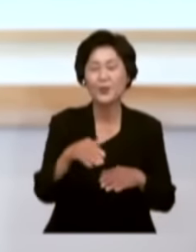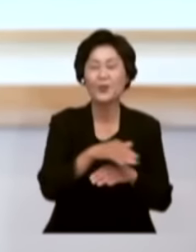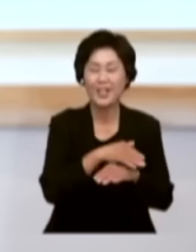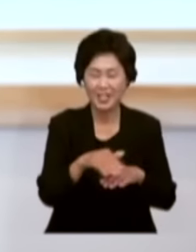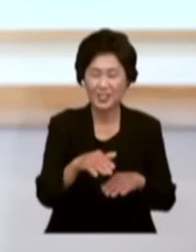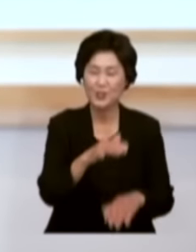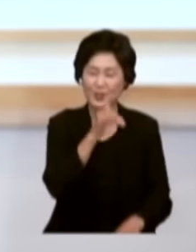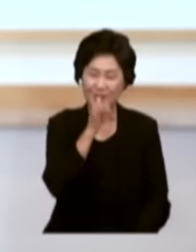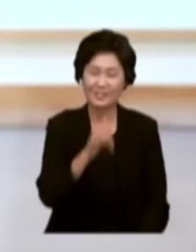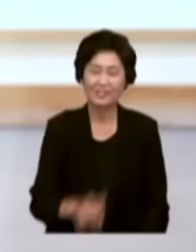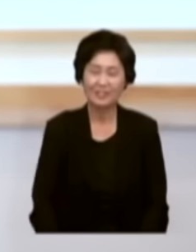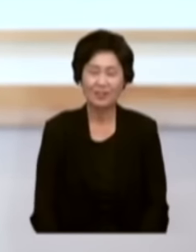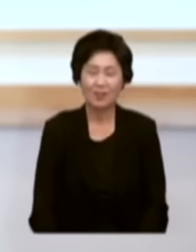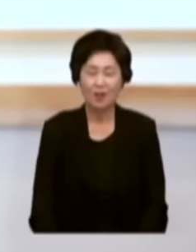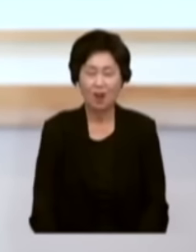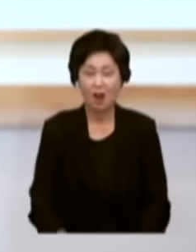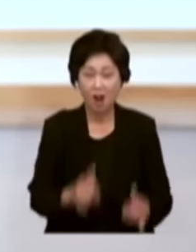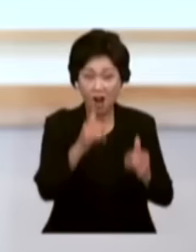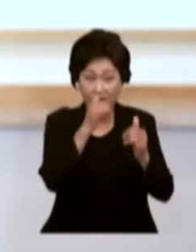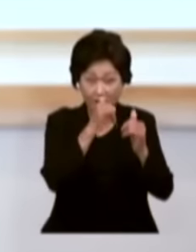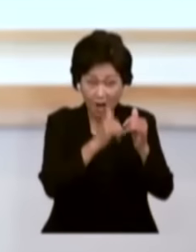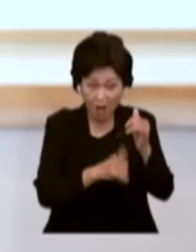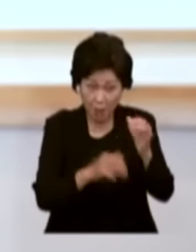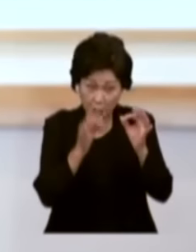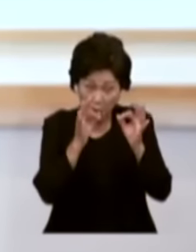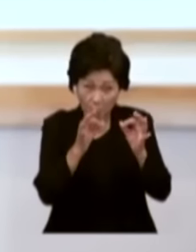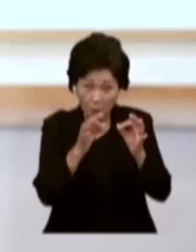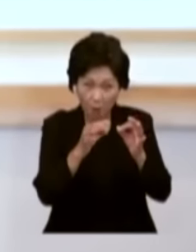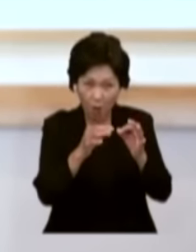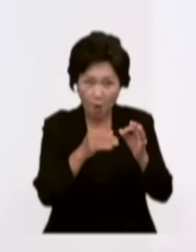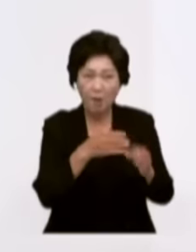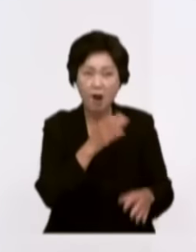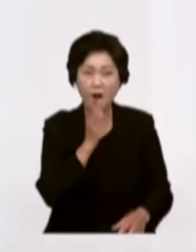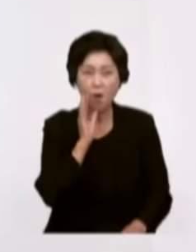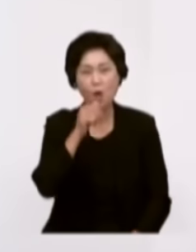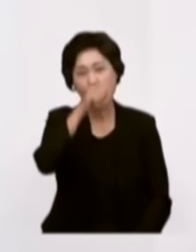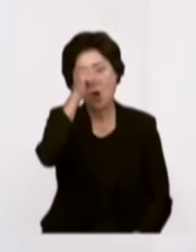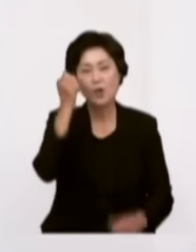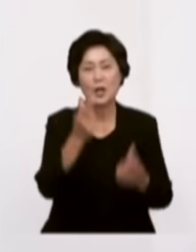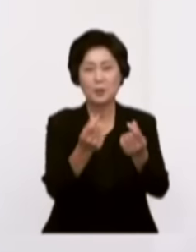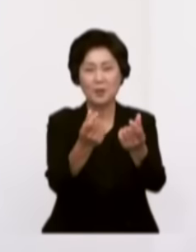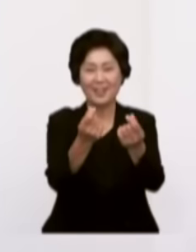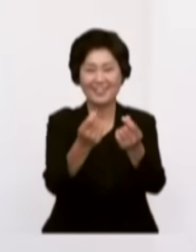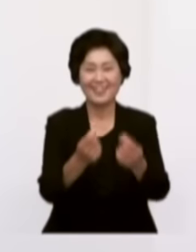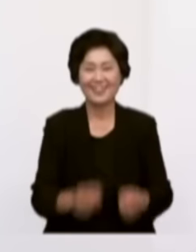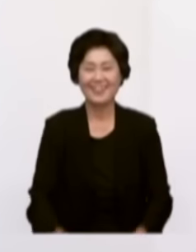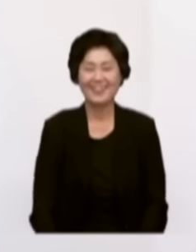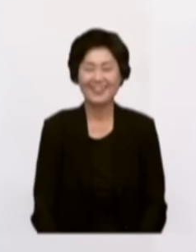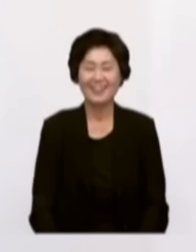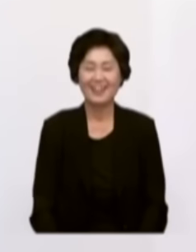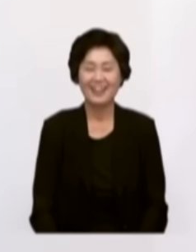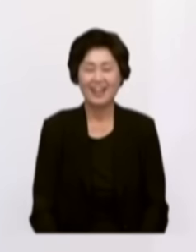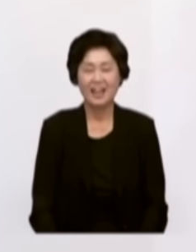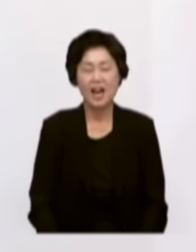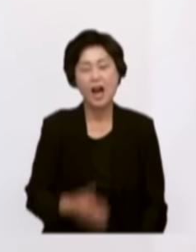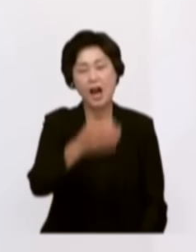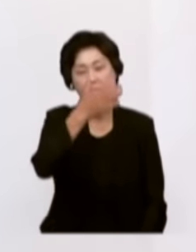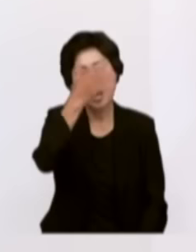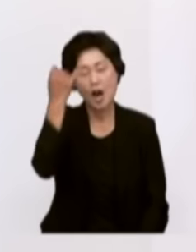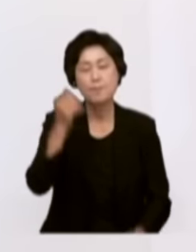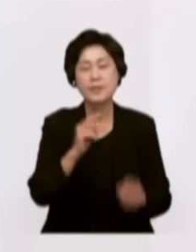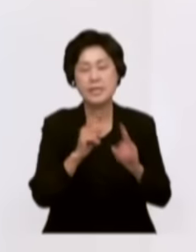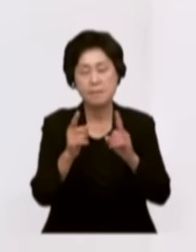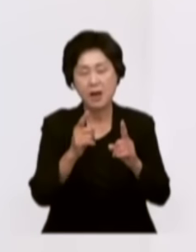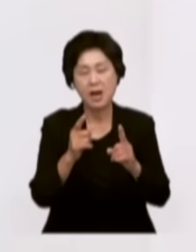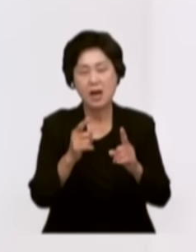기도 다닌 게 경력상으로 보면 원로 장로님이셔요. 그렇지, 예. 그래서 할머니께서 우리 영구가 목사님이 됐으면